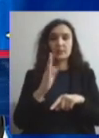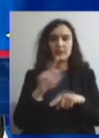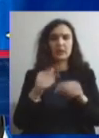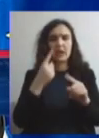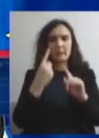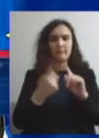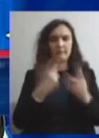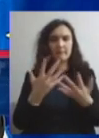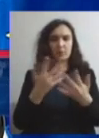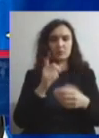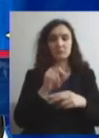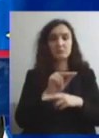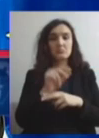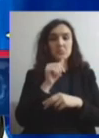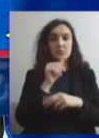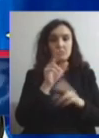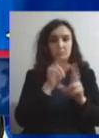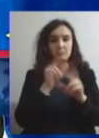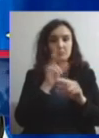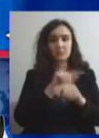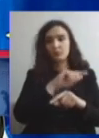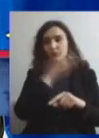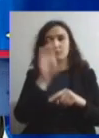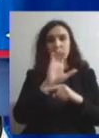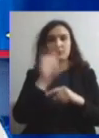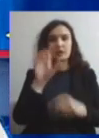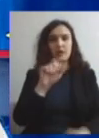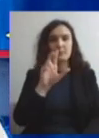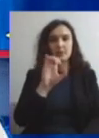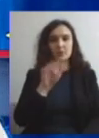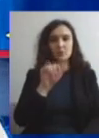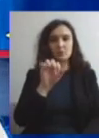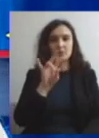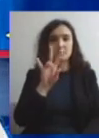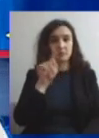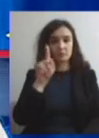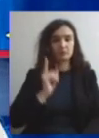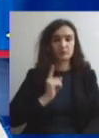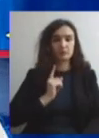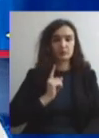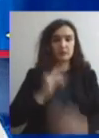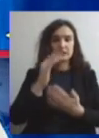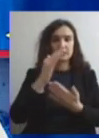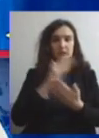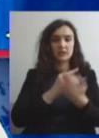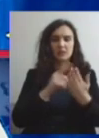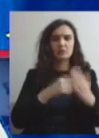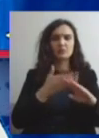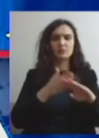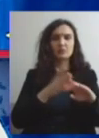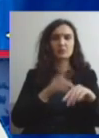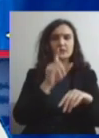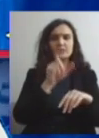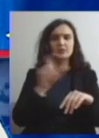პაციენტის გამოჯამრთელებისთვის მათი იქ განთავსება და შემდეგ დღეებში ჩვენ უკვე ველოდებით სახელობით სიას იმ პაციენტებისას,